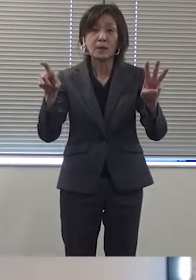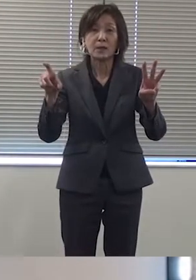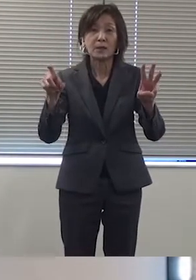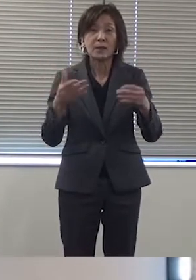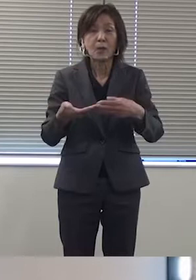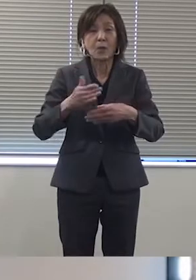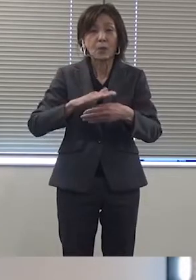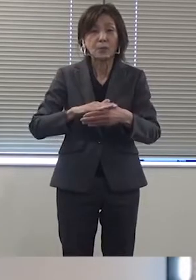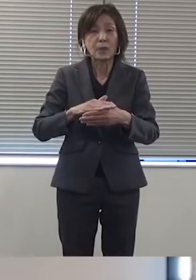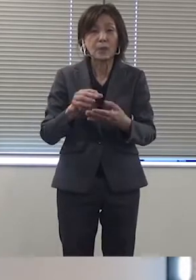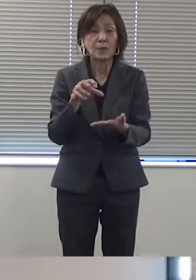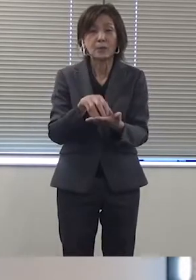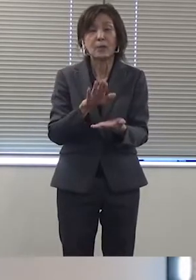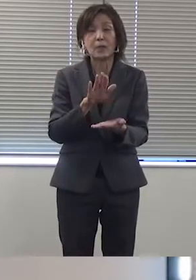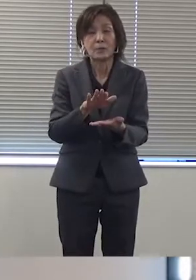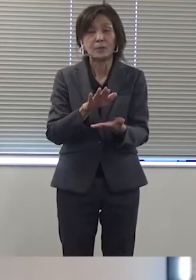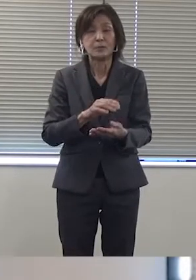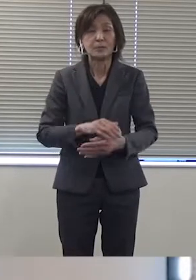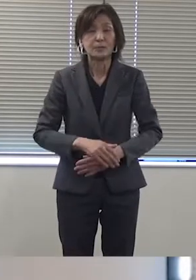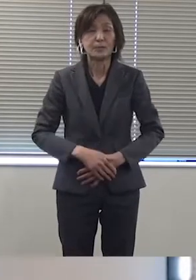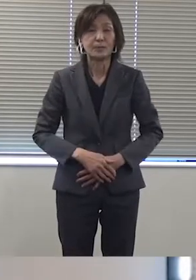します。